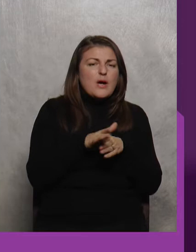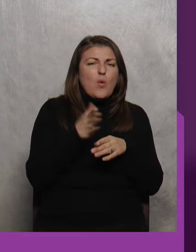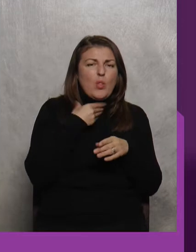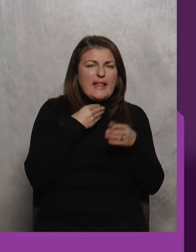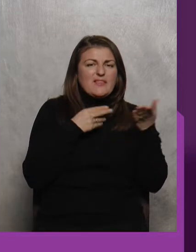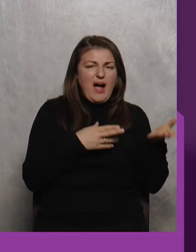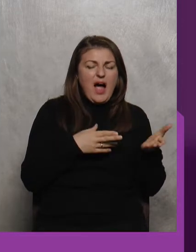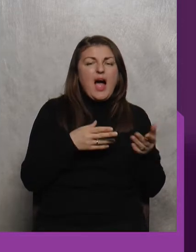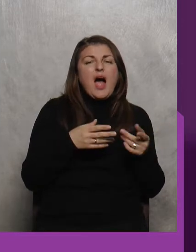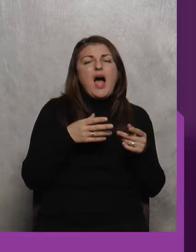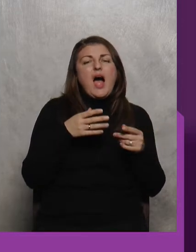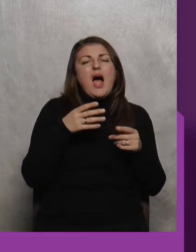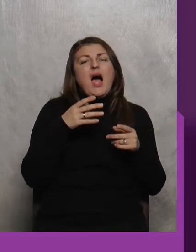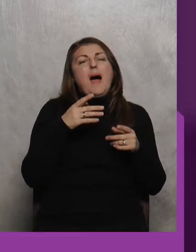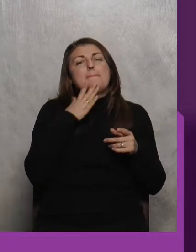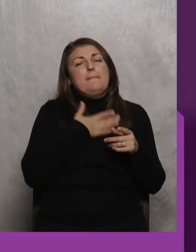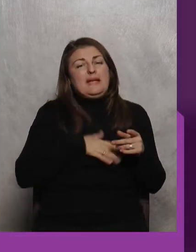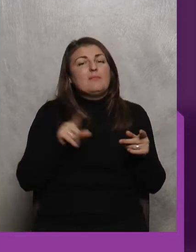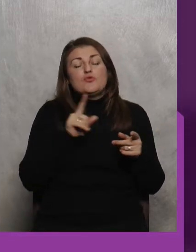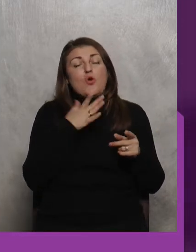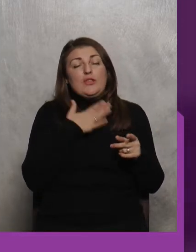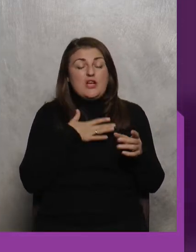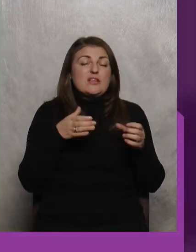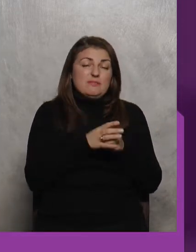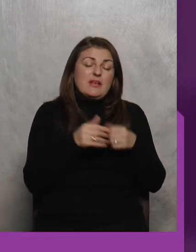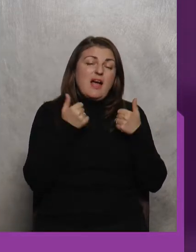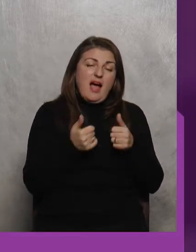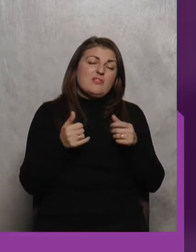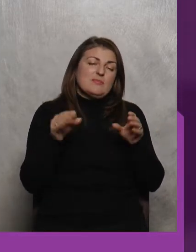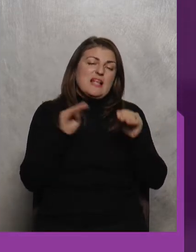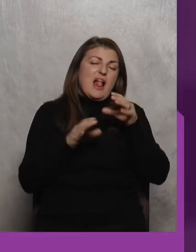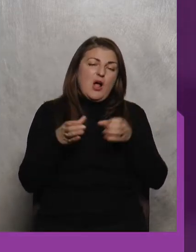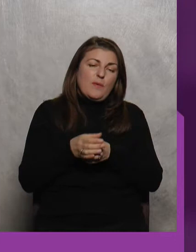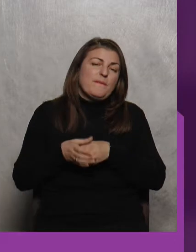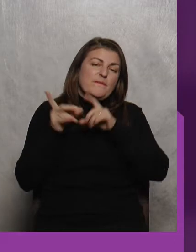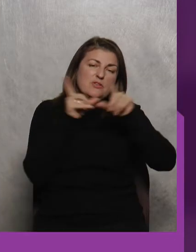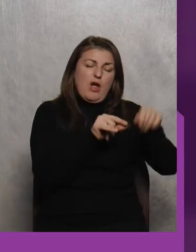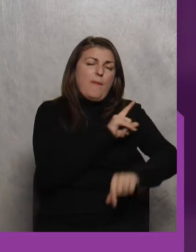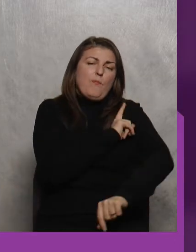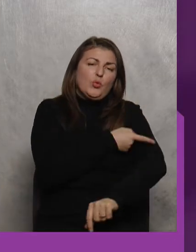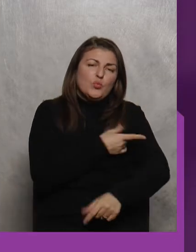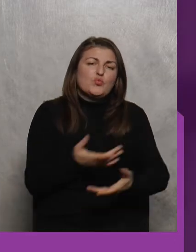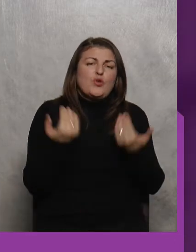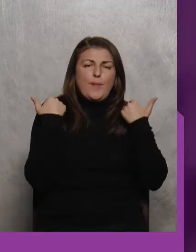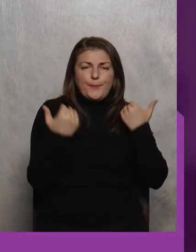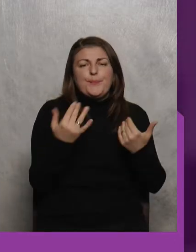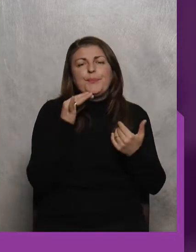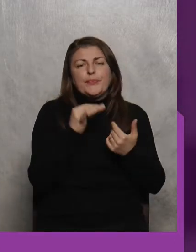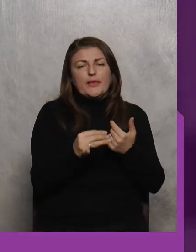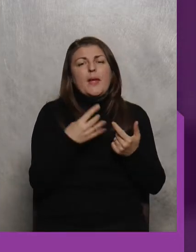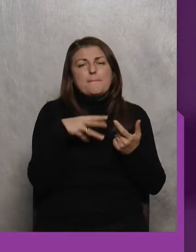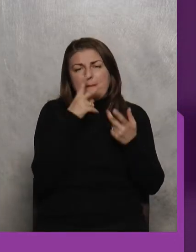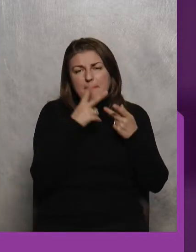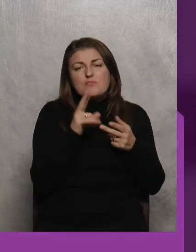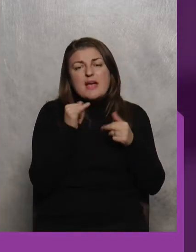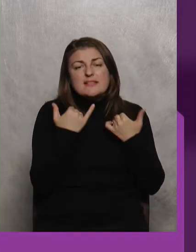Литві? Ну, приємно, що наша збірна гарним складом виїжджає, і потужна, і ми